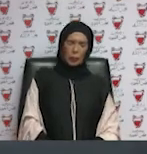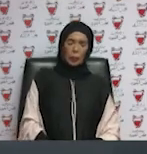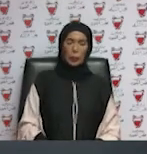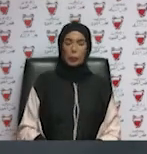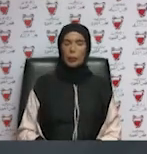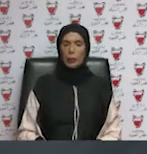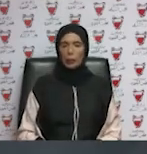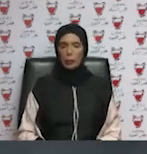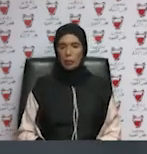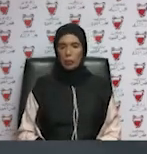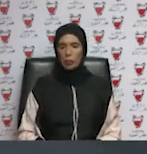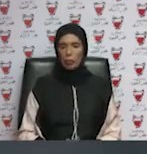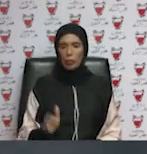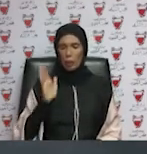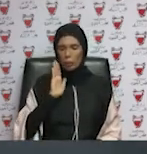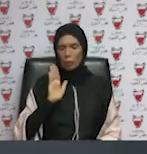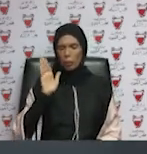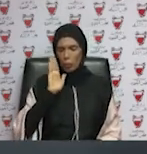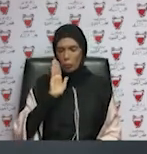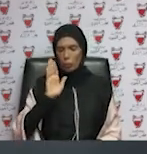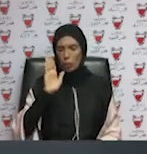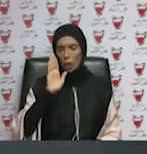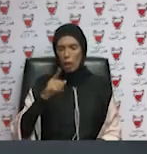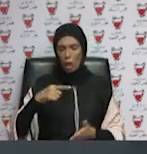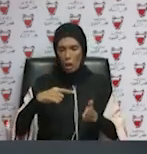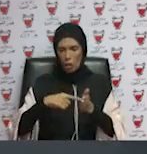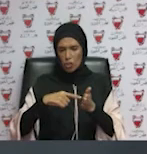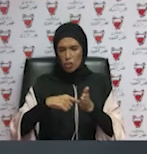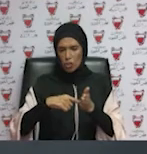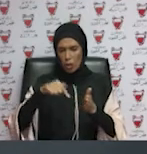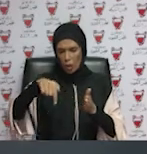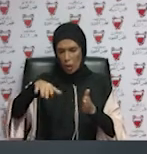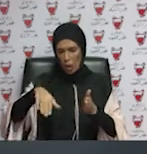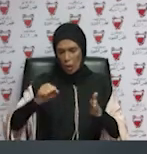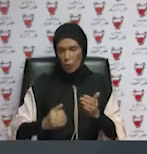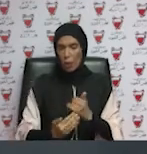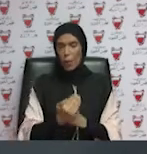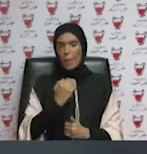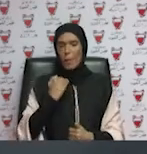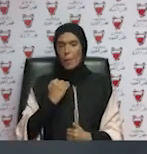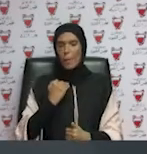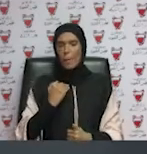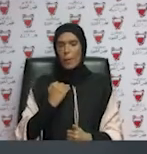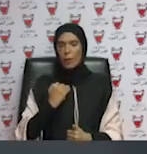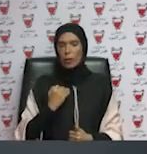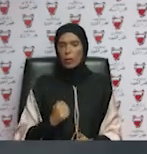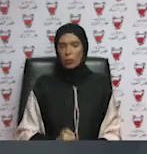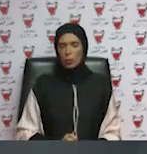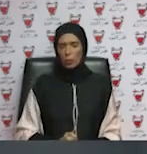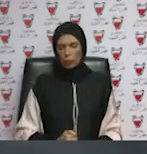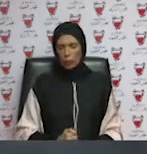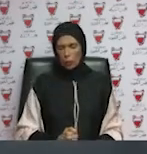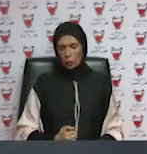الكوادر الطبية خصوصاً حديث التخرج وتأهيل العاملين للحصول على مؤهلات